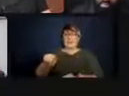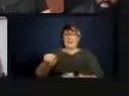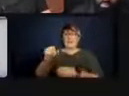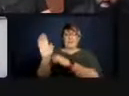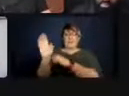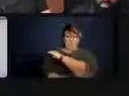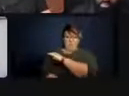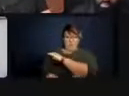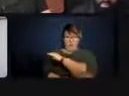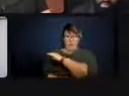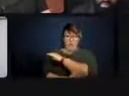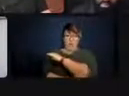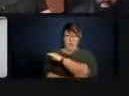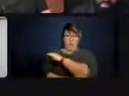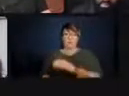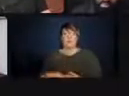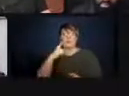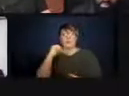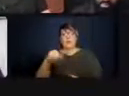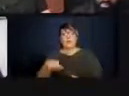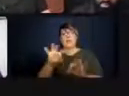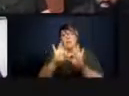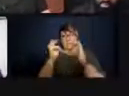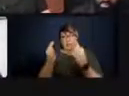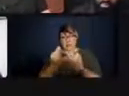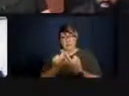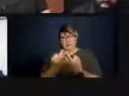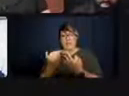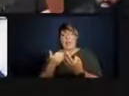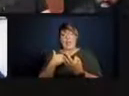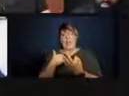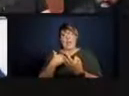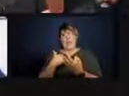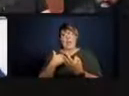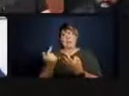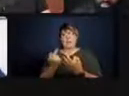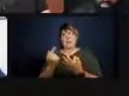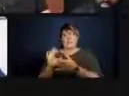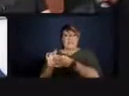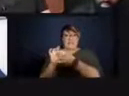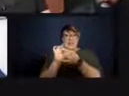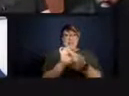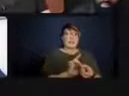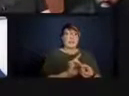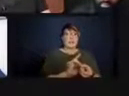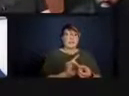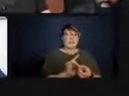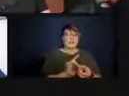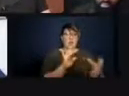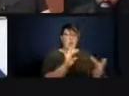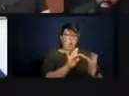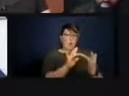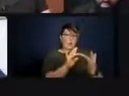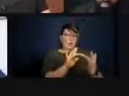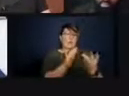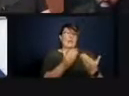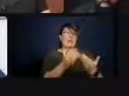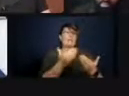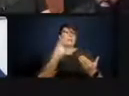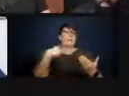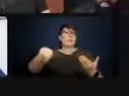Tunafanya kazi kwa bidii ili kuhakikisha kuwa familia zetu zina